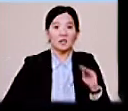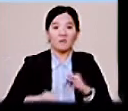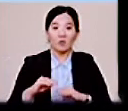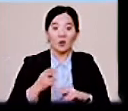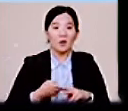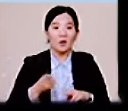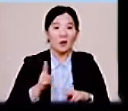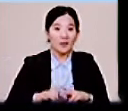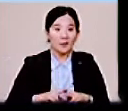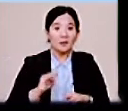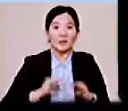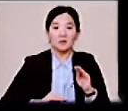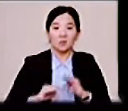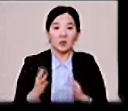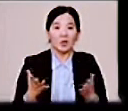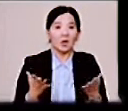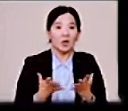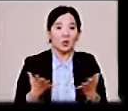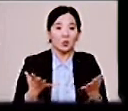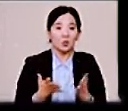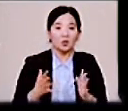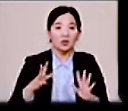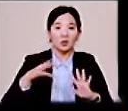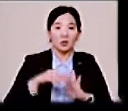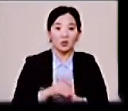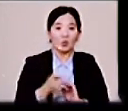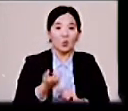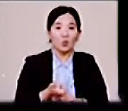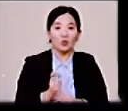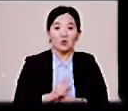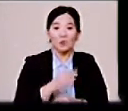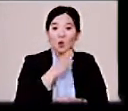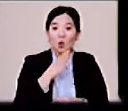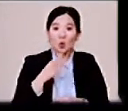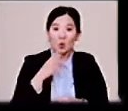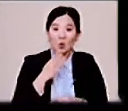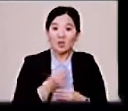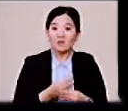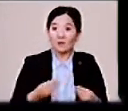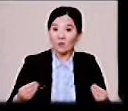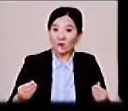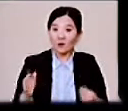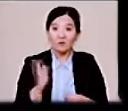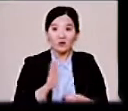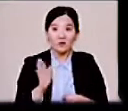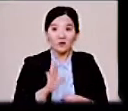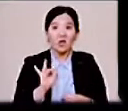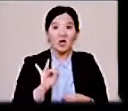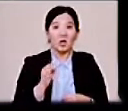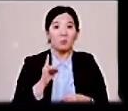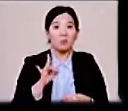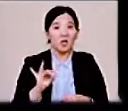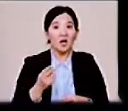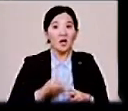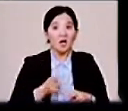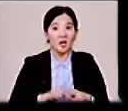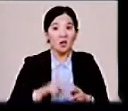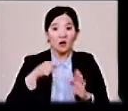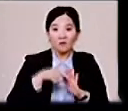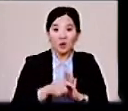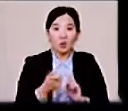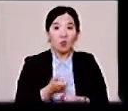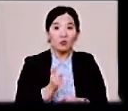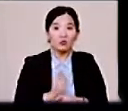Это растворы, которые содержат очень много растворенного вещества, и при этом в них